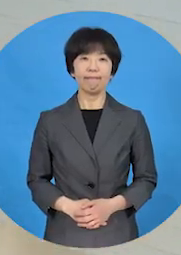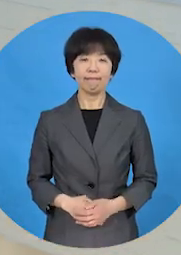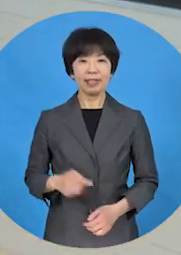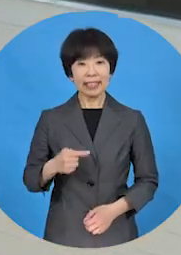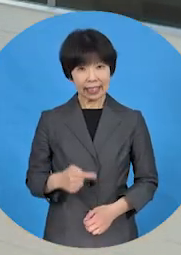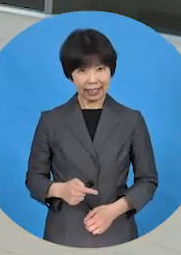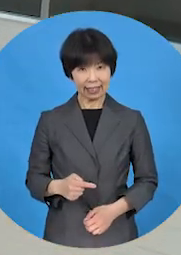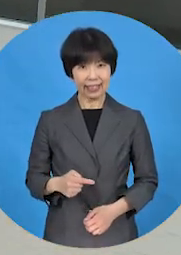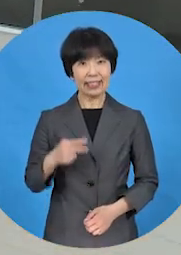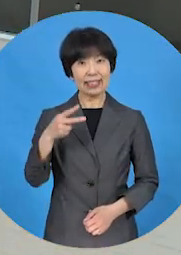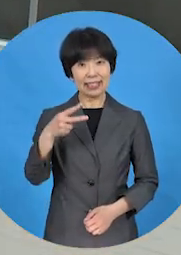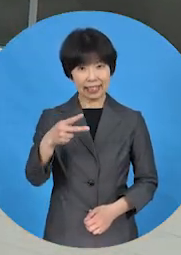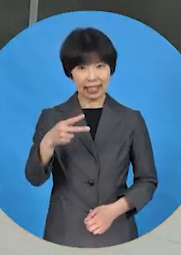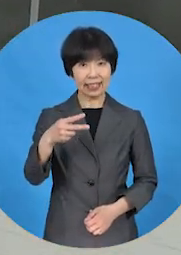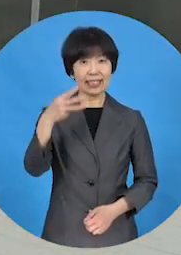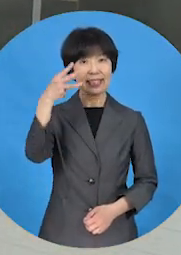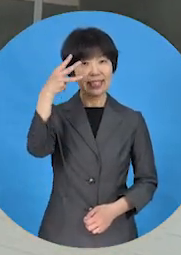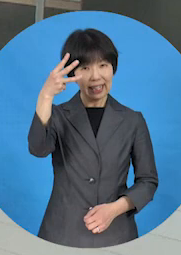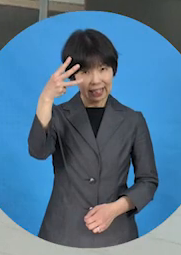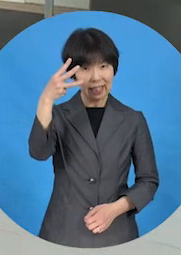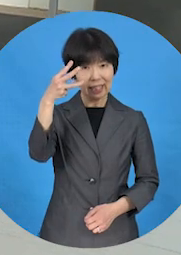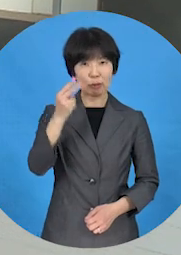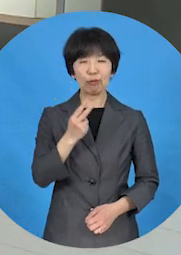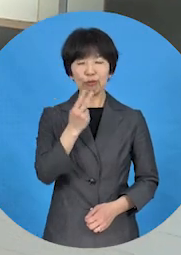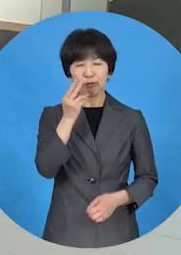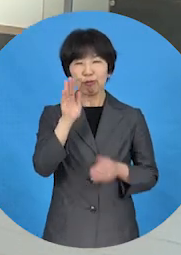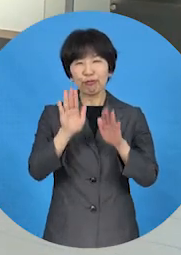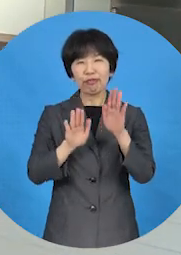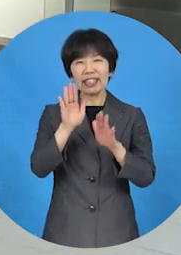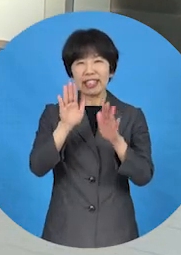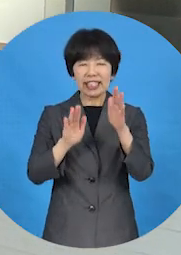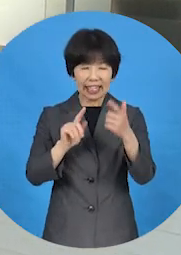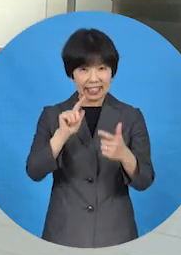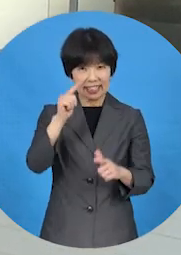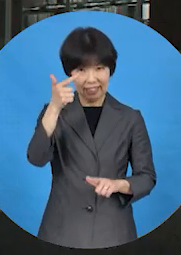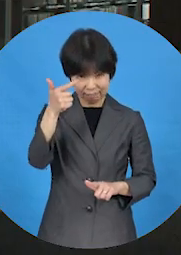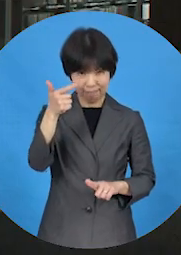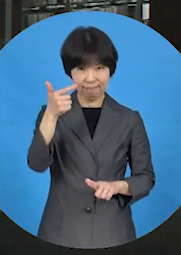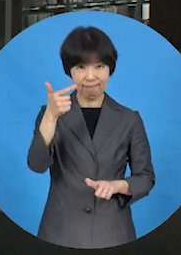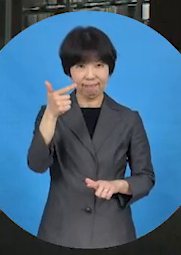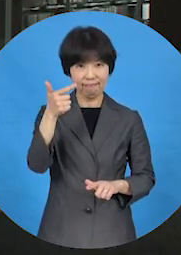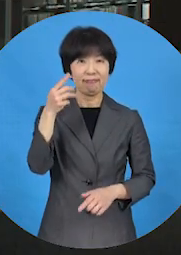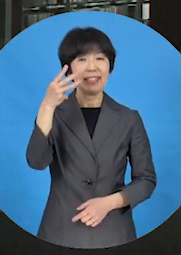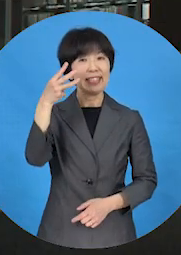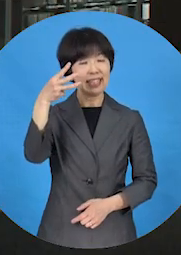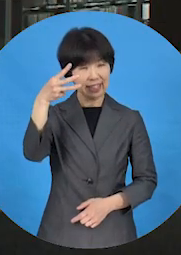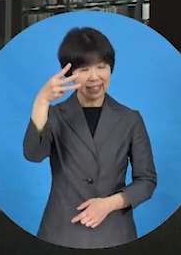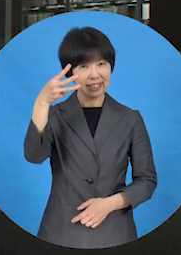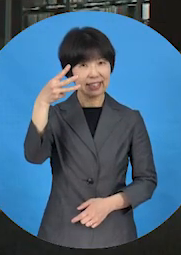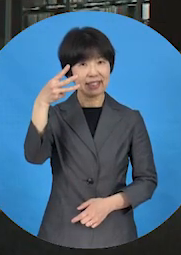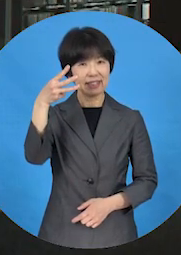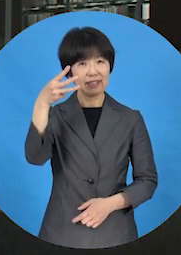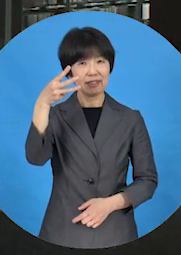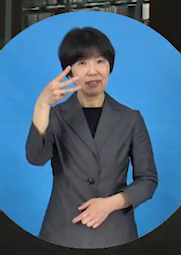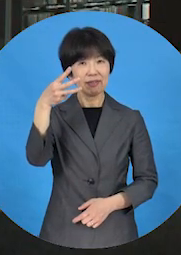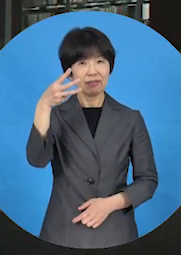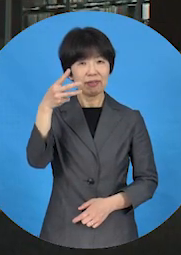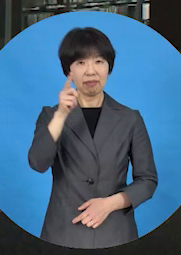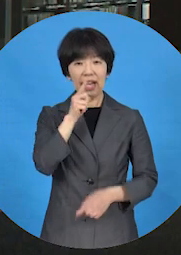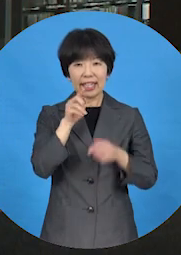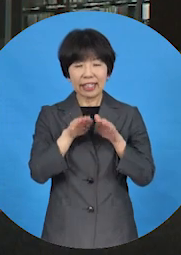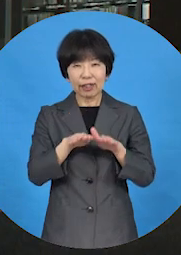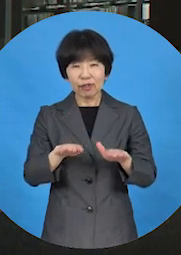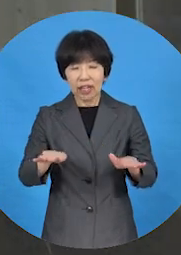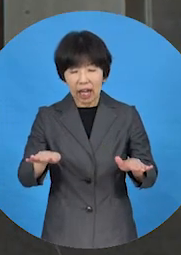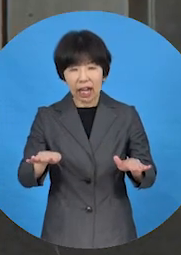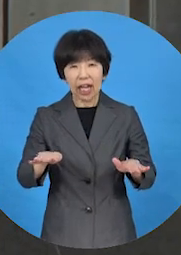階が上がるにつれて落ち着きのあるフロアになっている中央図書館。3階はコンセプトを板橋区